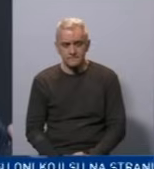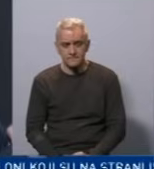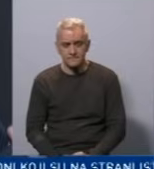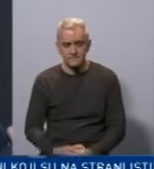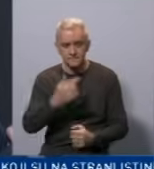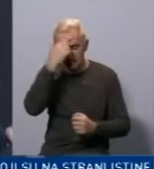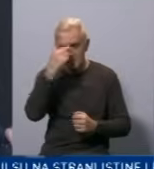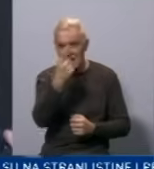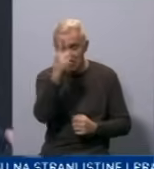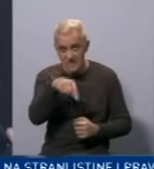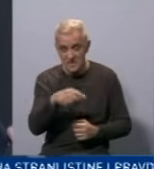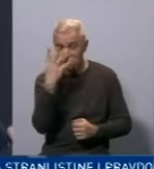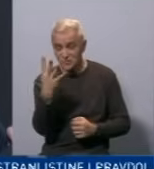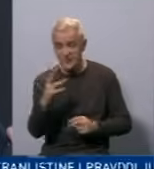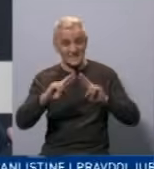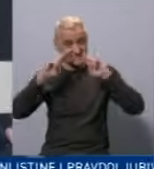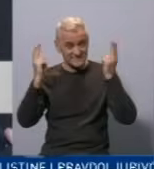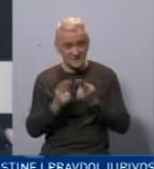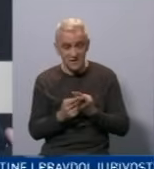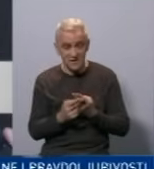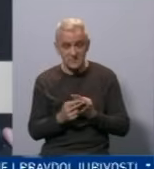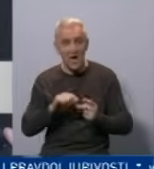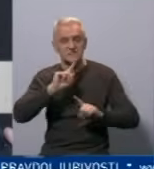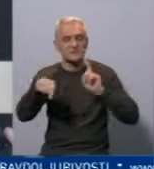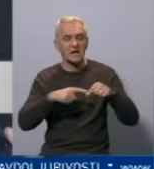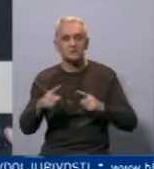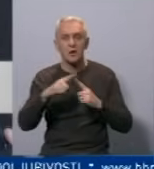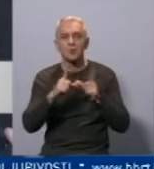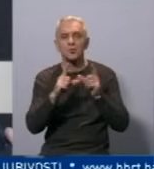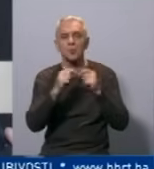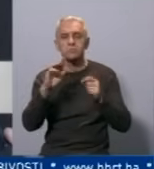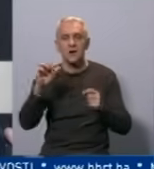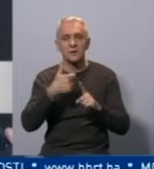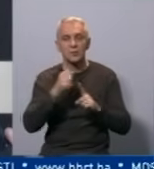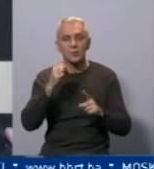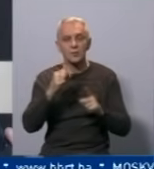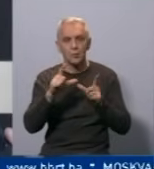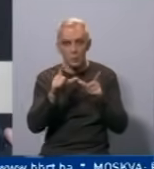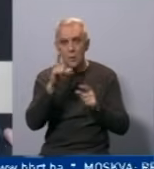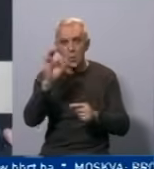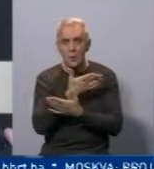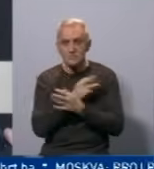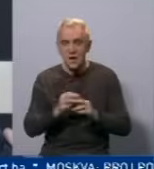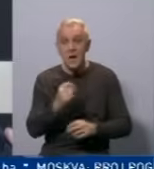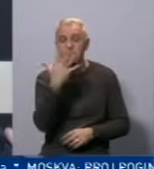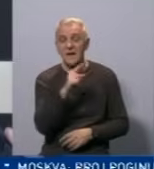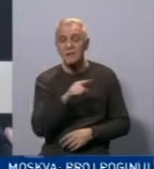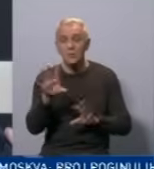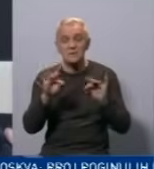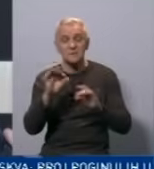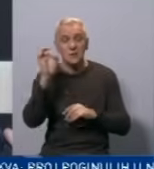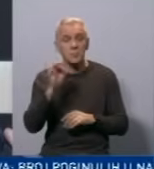Jedna četvrtina svjetske populacije je u suštini zaražena sa uzročnikom tuberkuloze, a samo 5 do